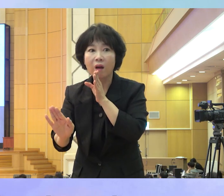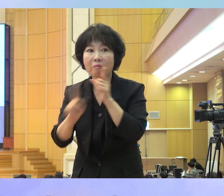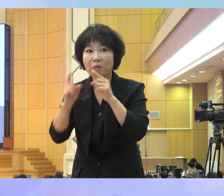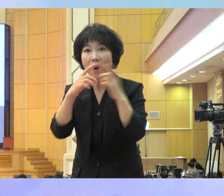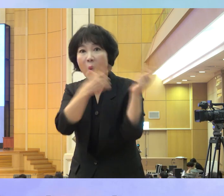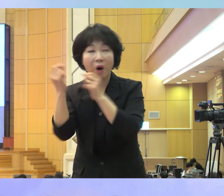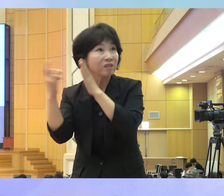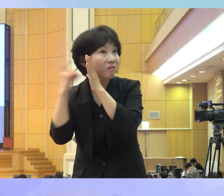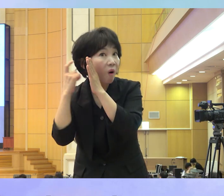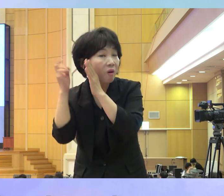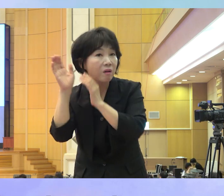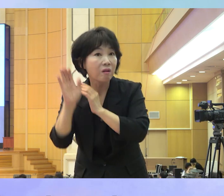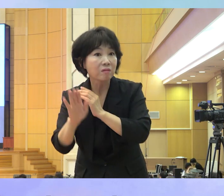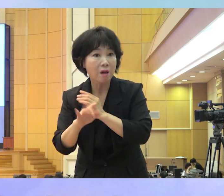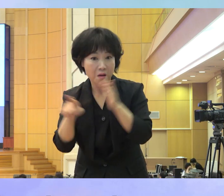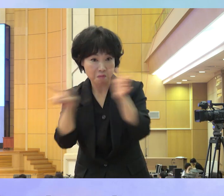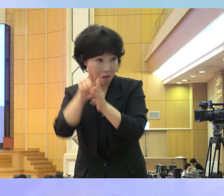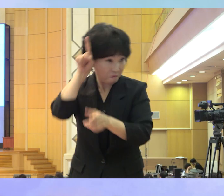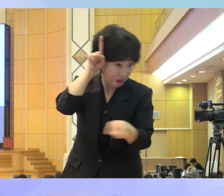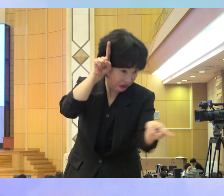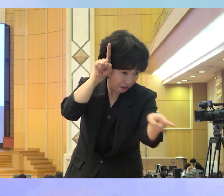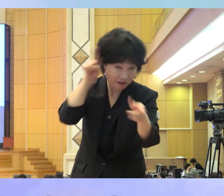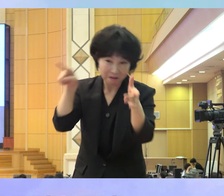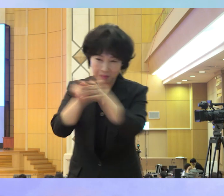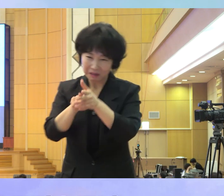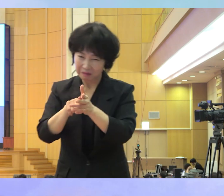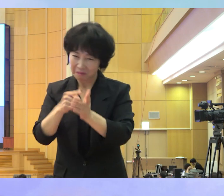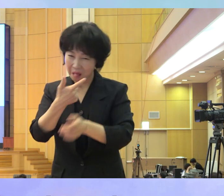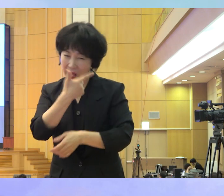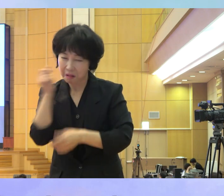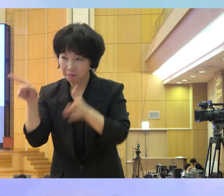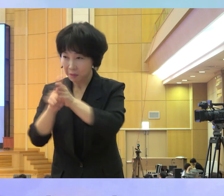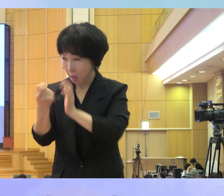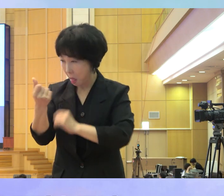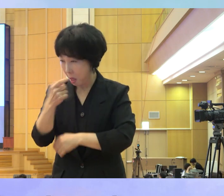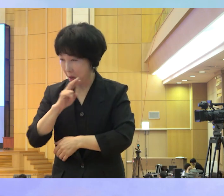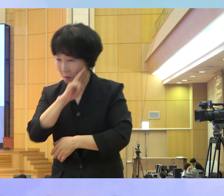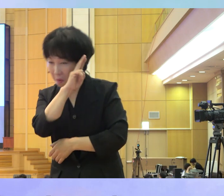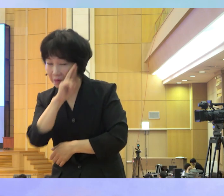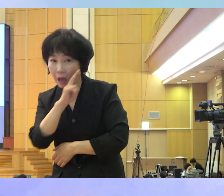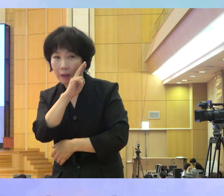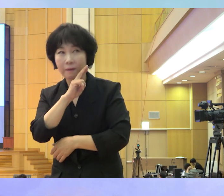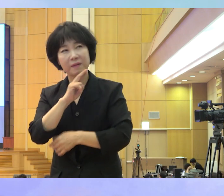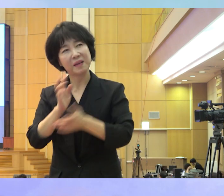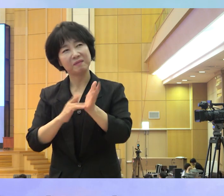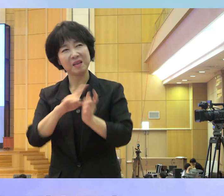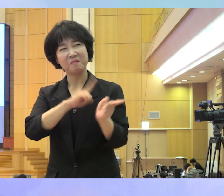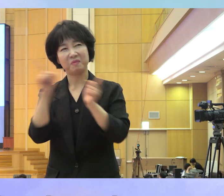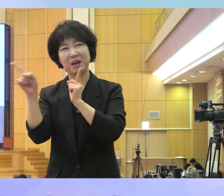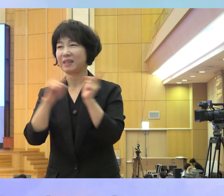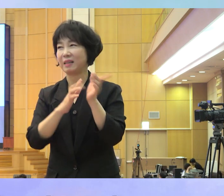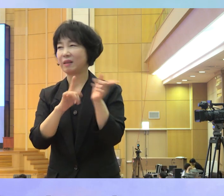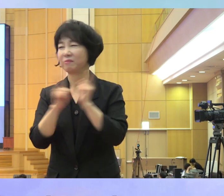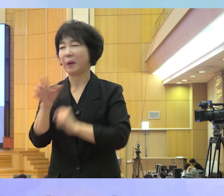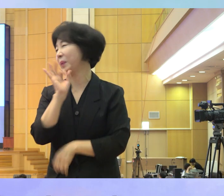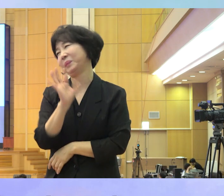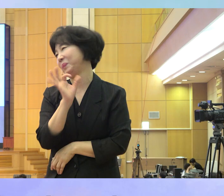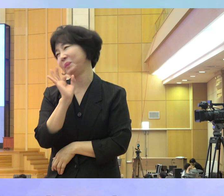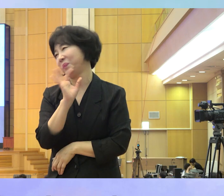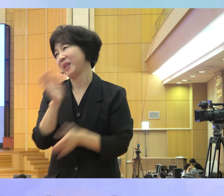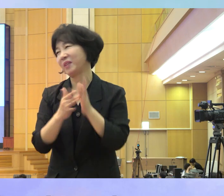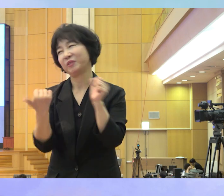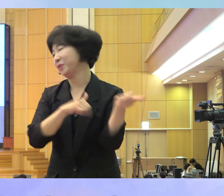들었는데 찰떡같이 믿는 사람도 있지만 또 의심하는 사람도 있더라. 참, 의심해서 뭔 이익이